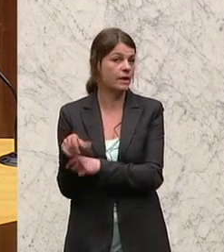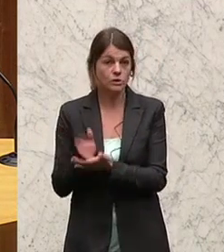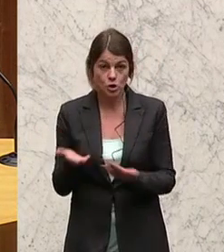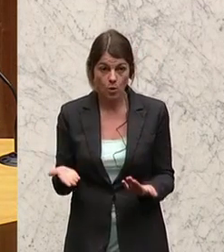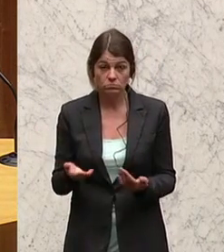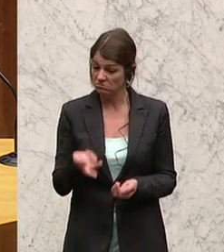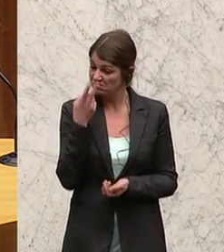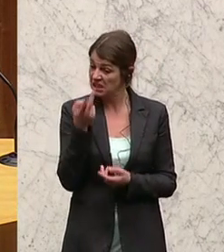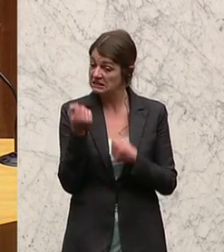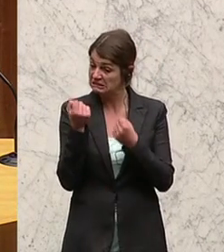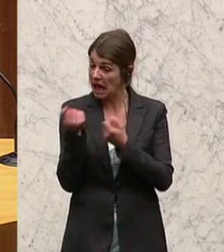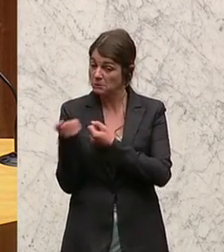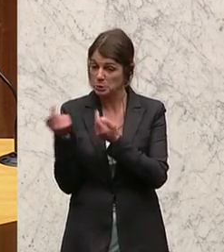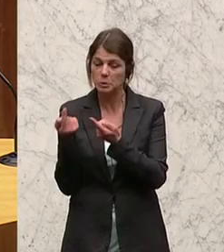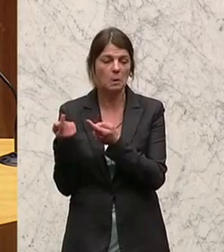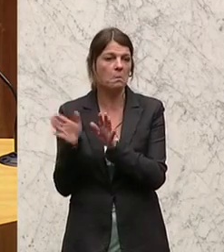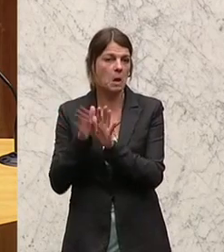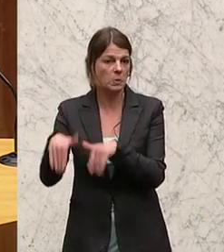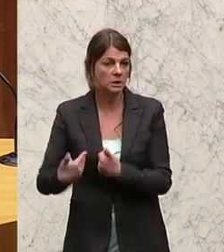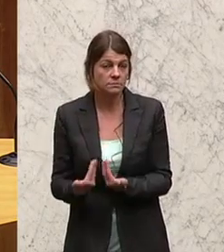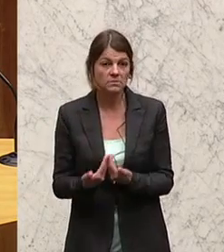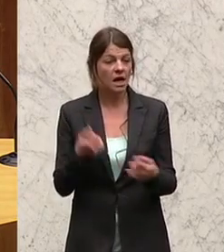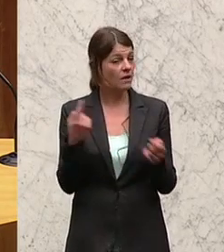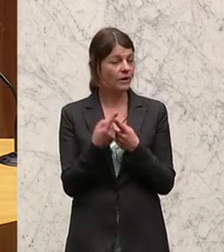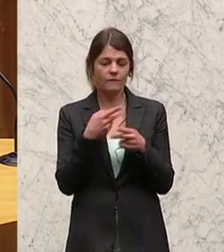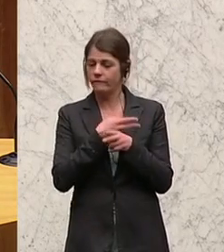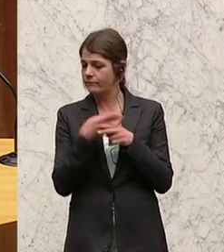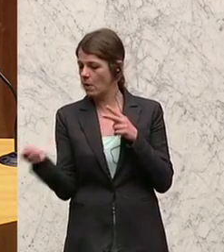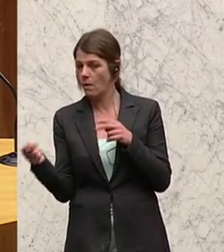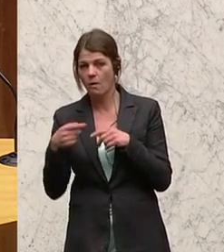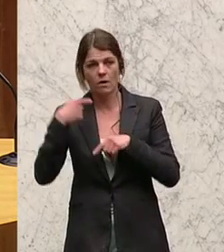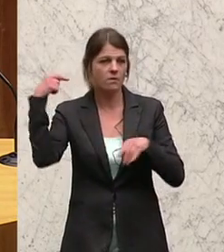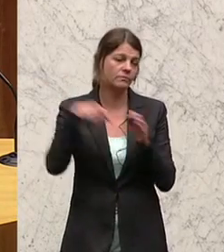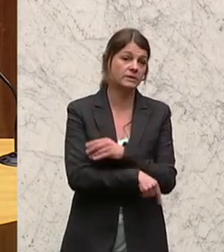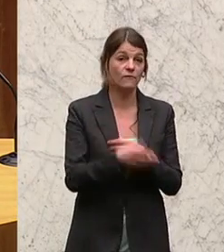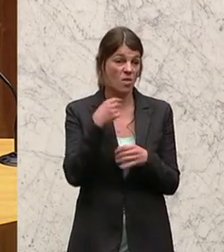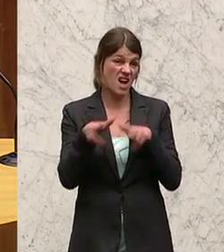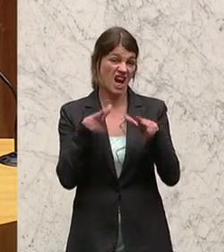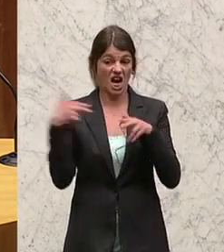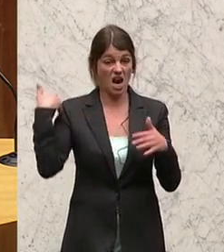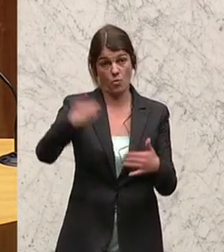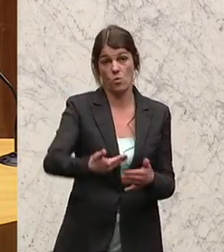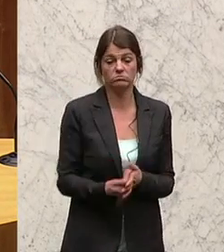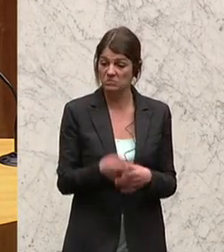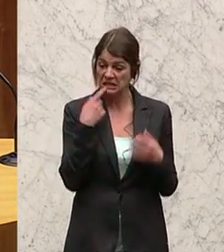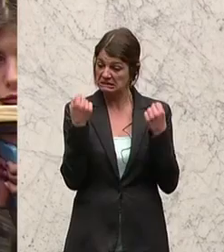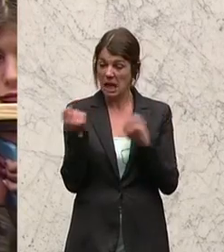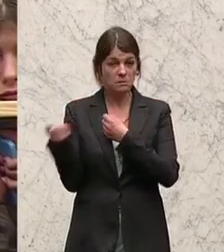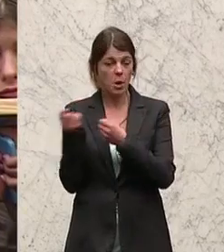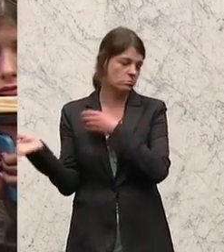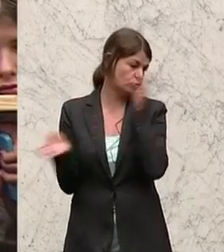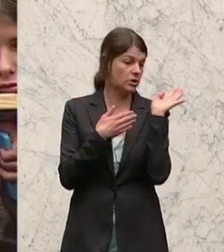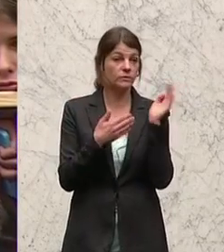der sicherheitspolitischen Lage, ein völliges Versagen der Regierungen in der Sicherheitspolitik